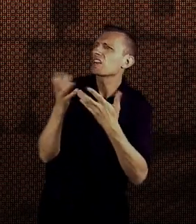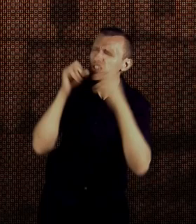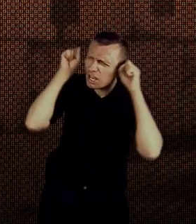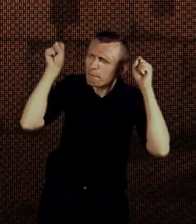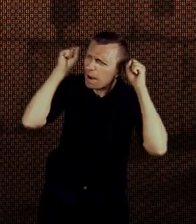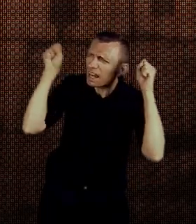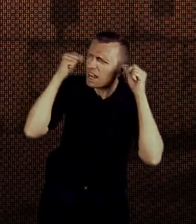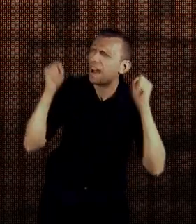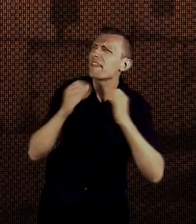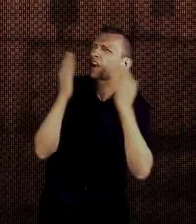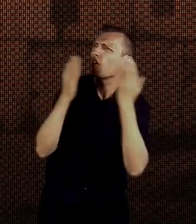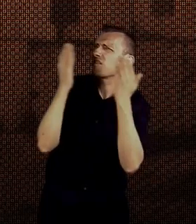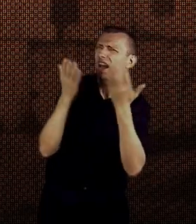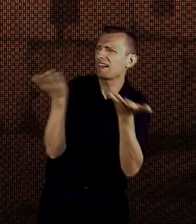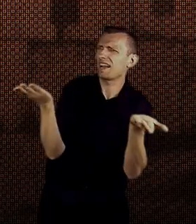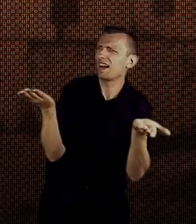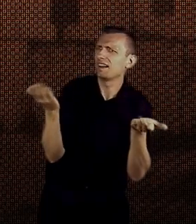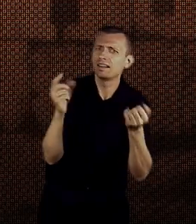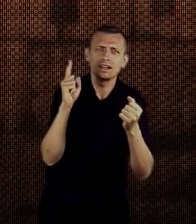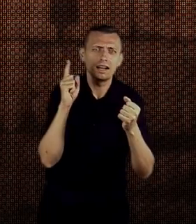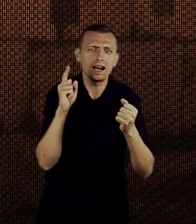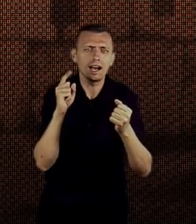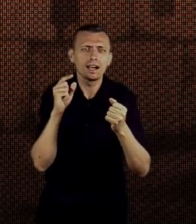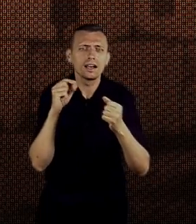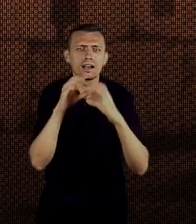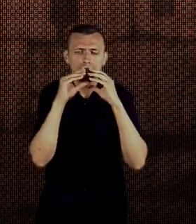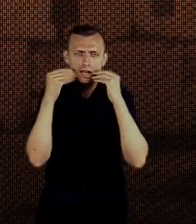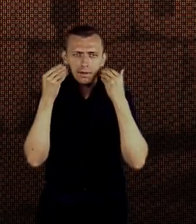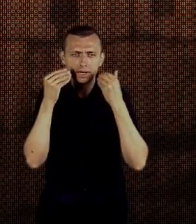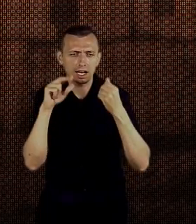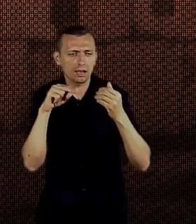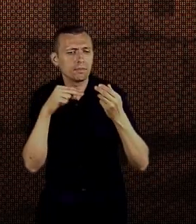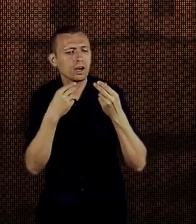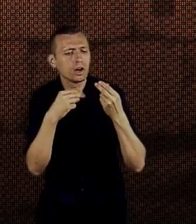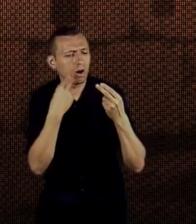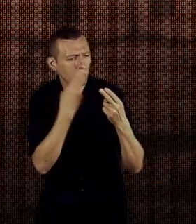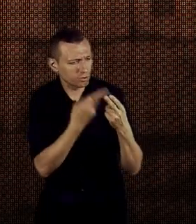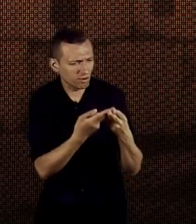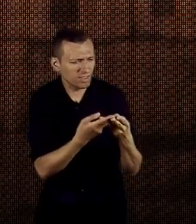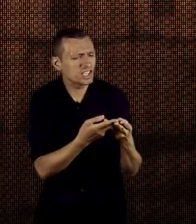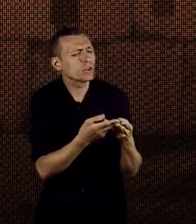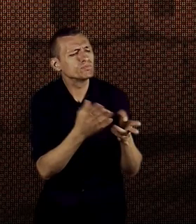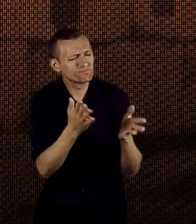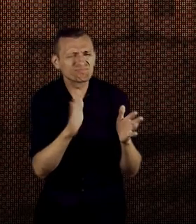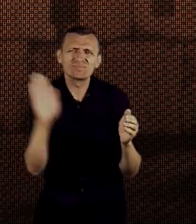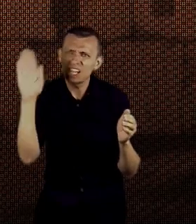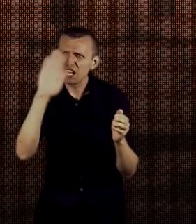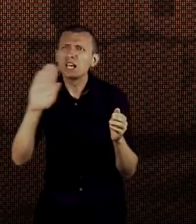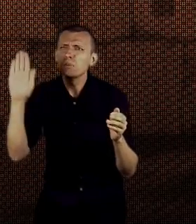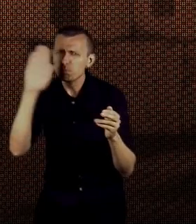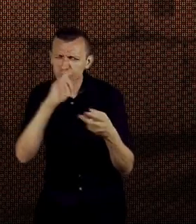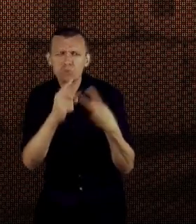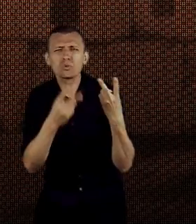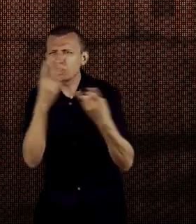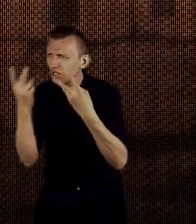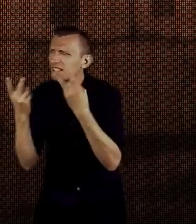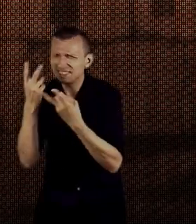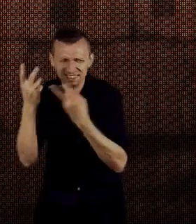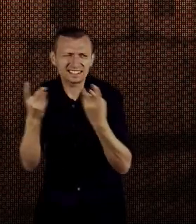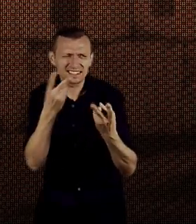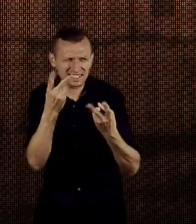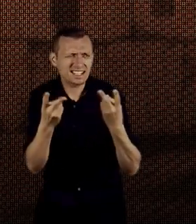odpowiada Izaakowi, Bóg sobie upatrzy jagnię na ofiarę całopalną mój synu. I właśnie